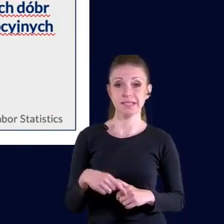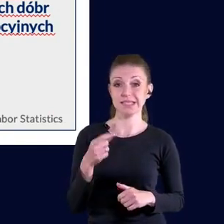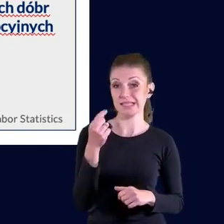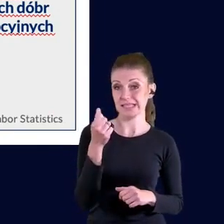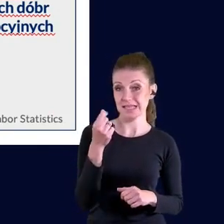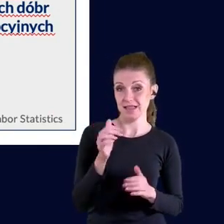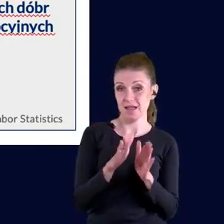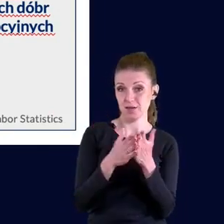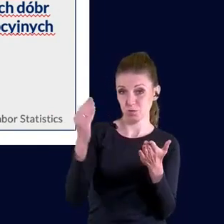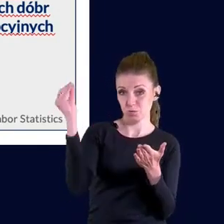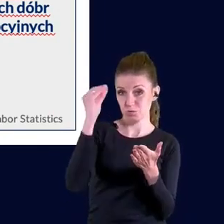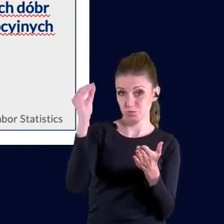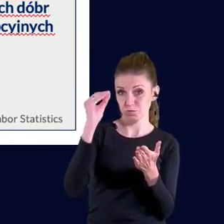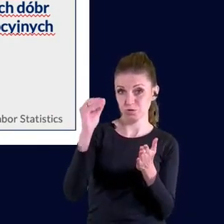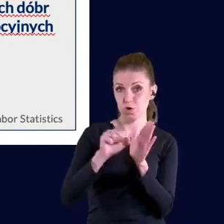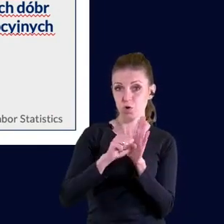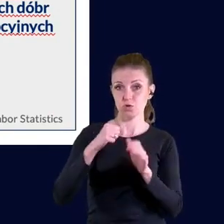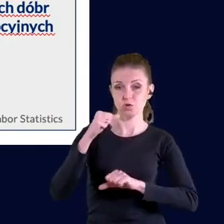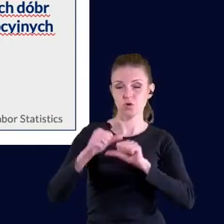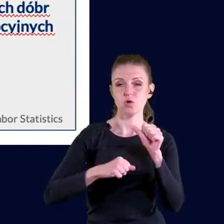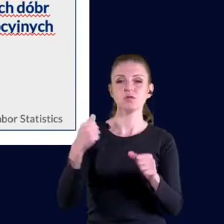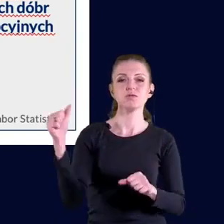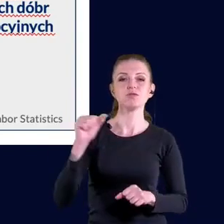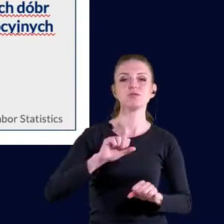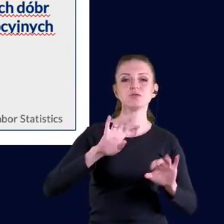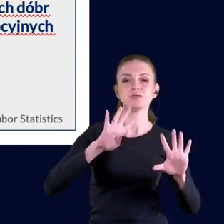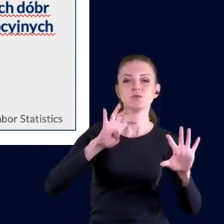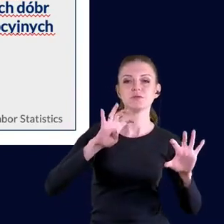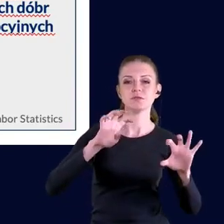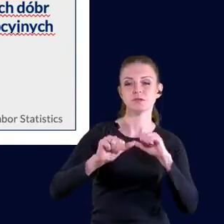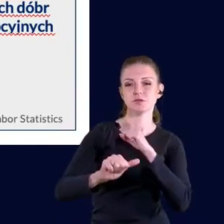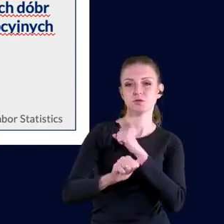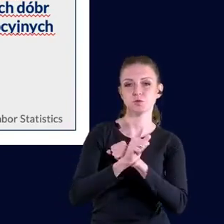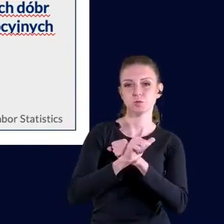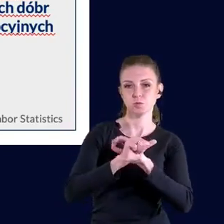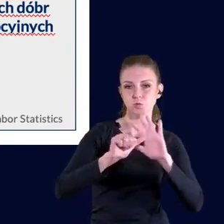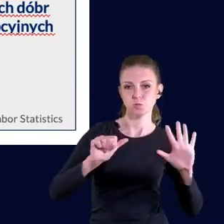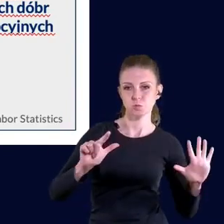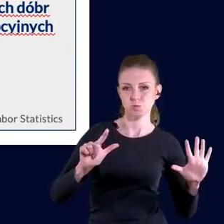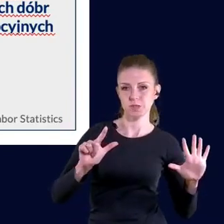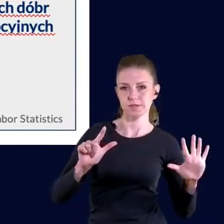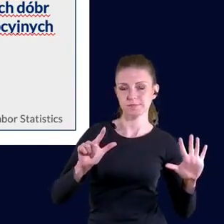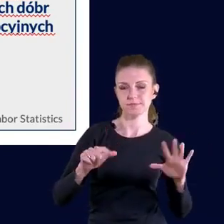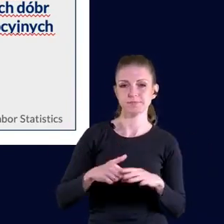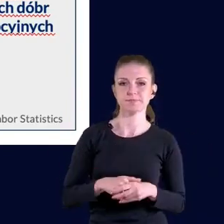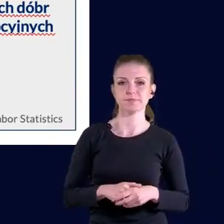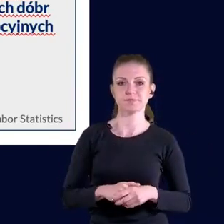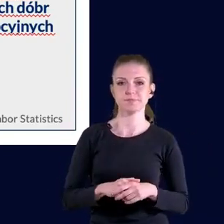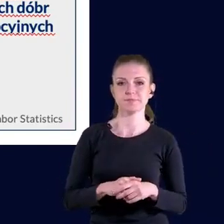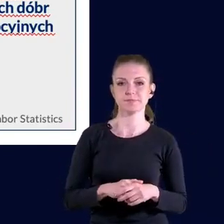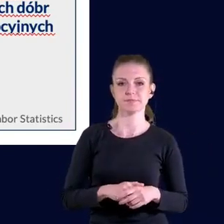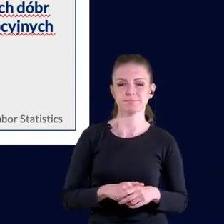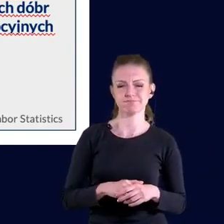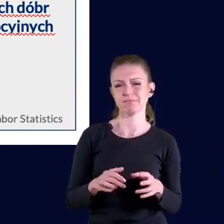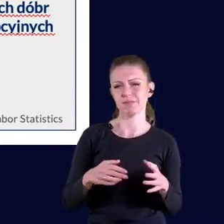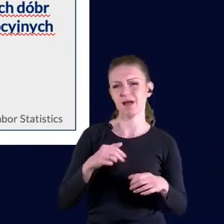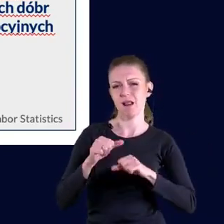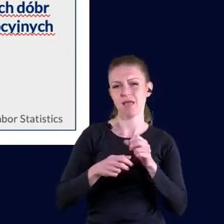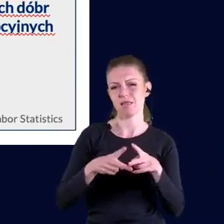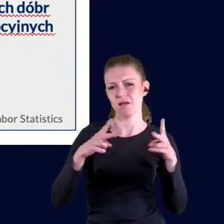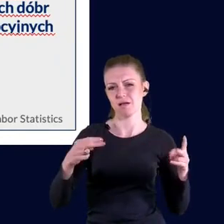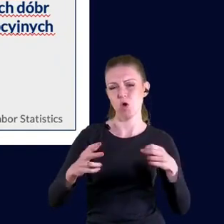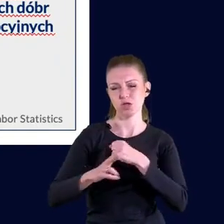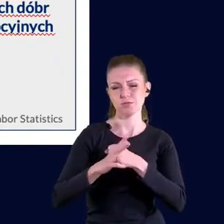podręczników od roku 1967 r a który w latach osiemdziesiątych